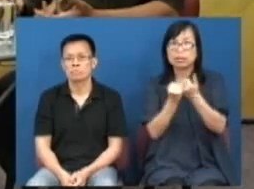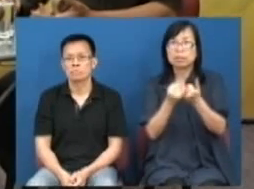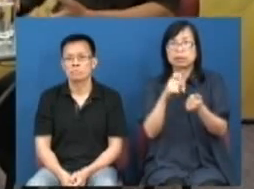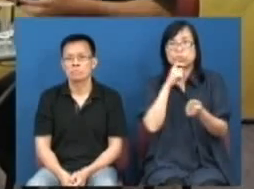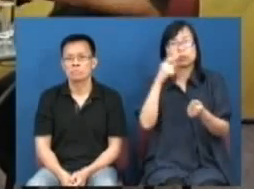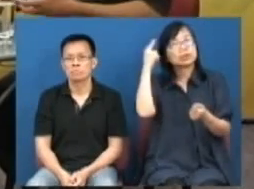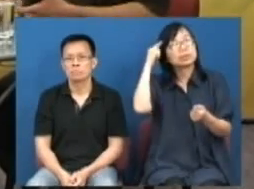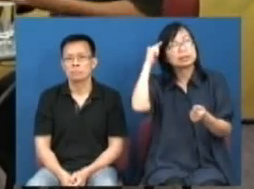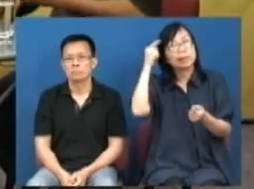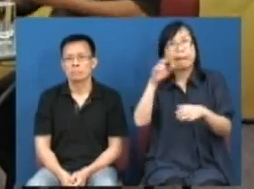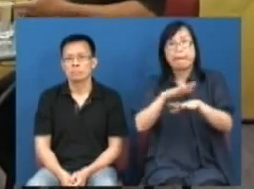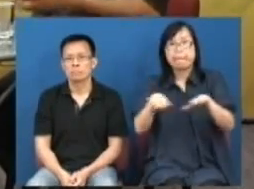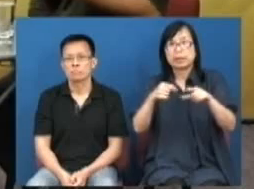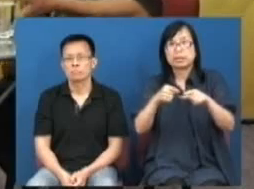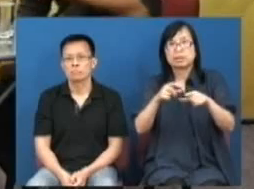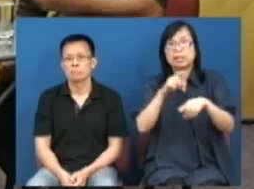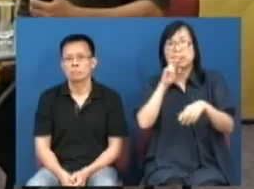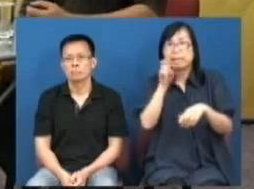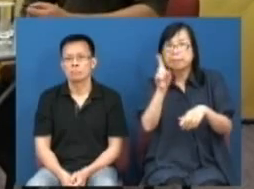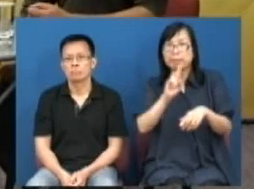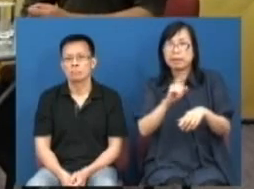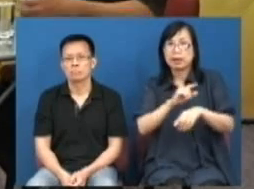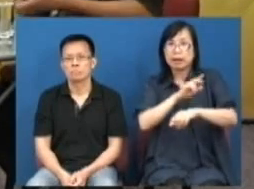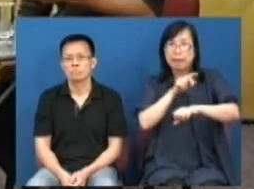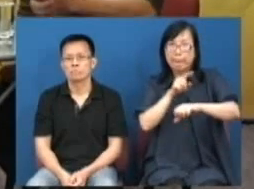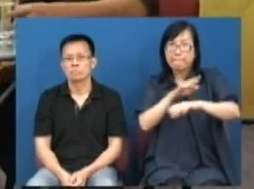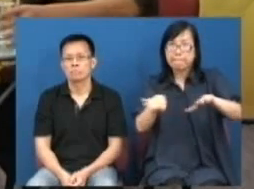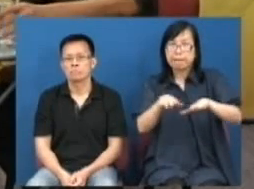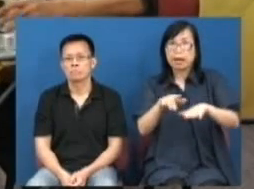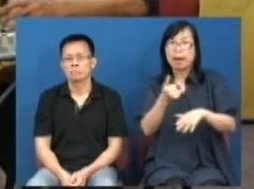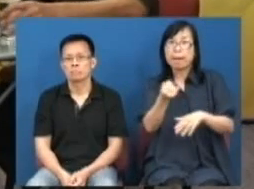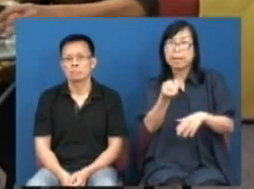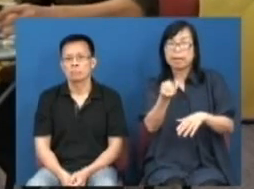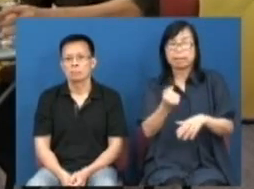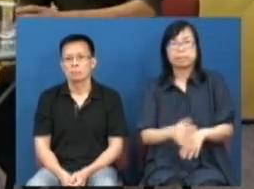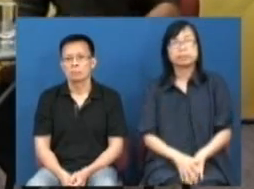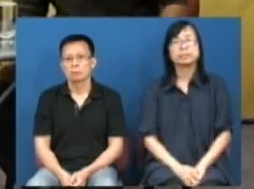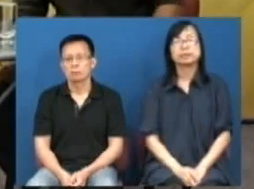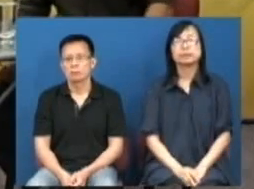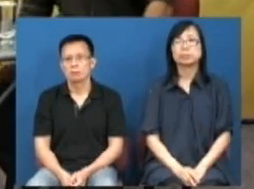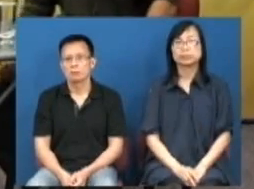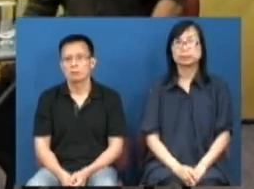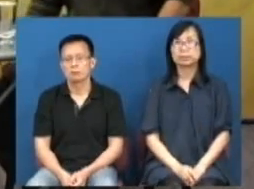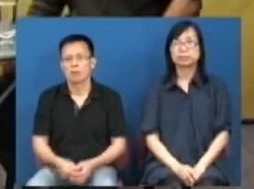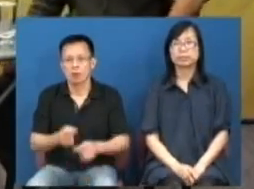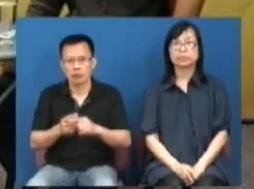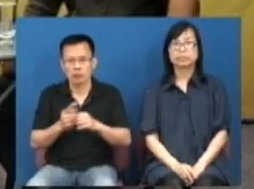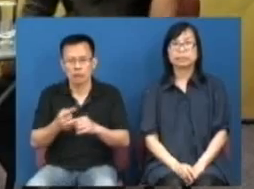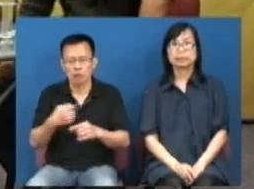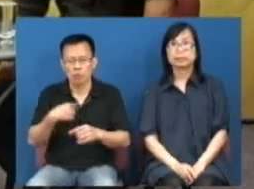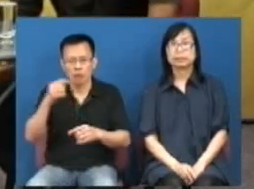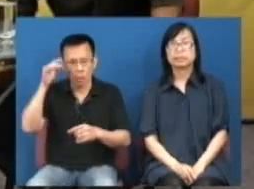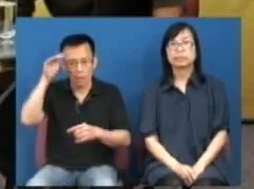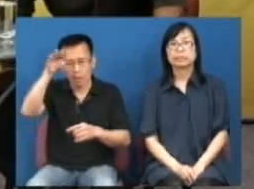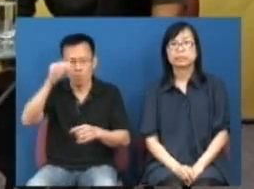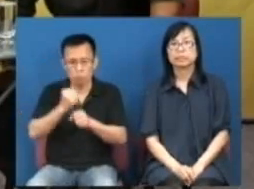考，係嘛？平等時間是否公平咧？又多咗條問題去諗啊，好嘢！ 當然我們很希望他們做多